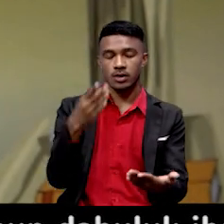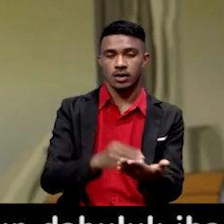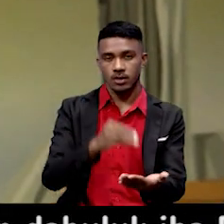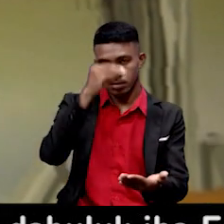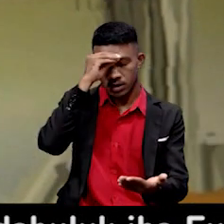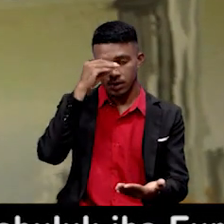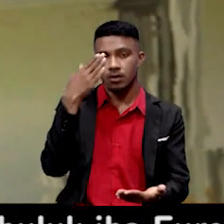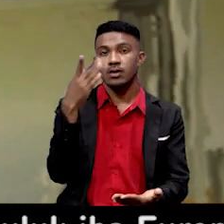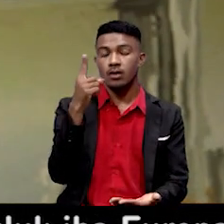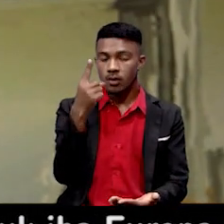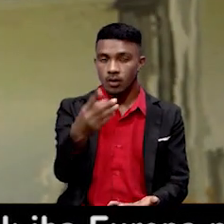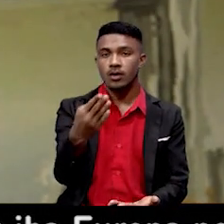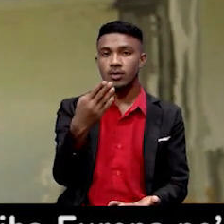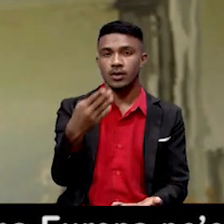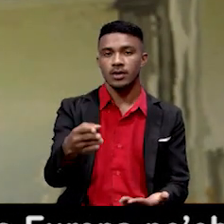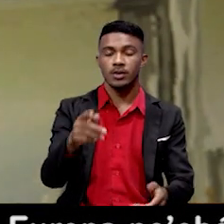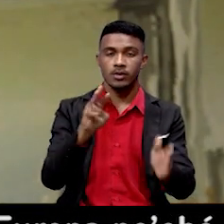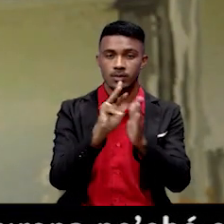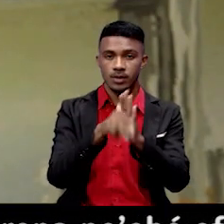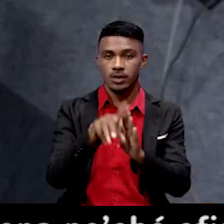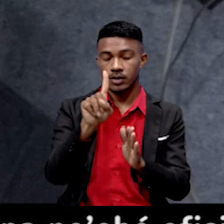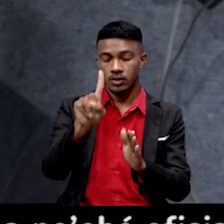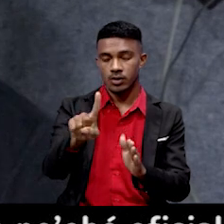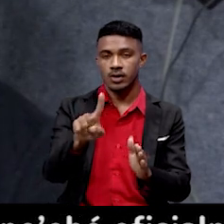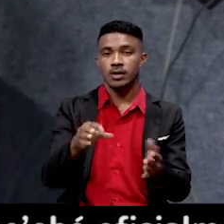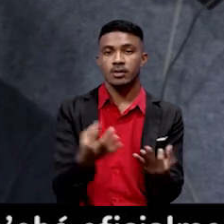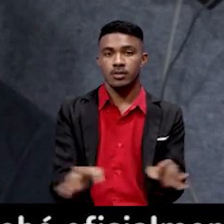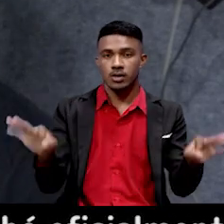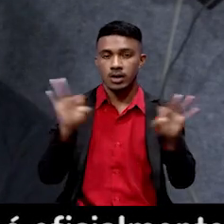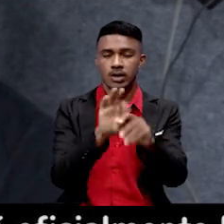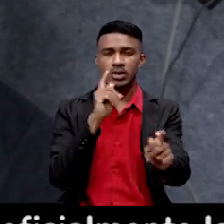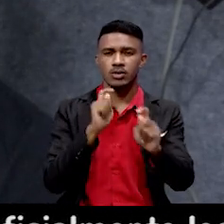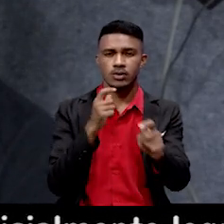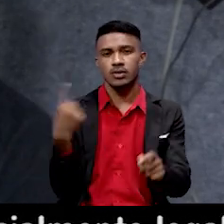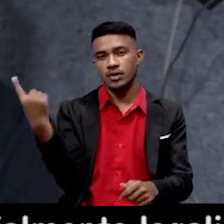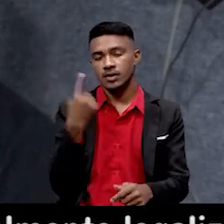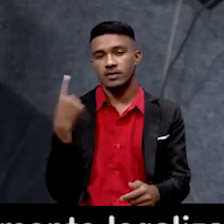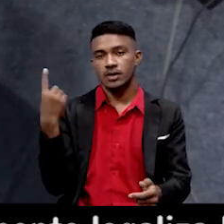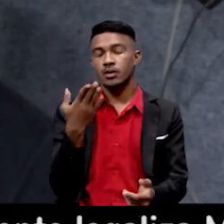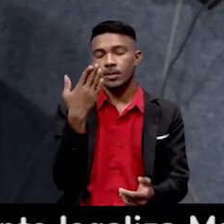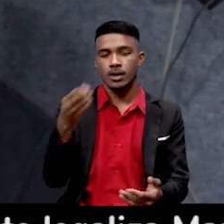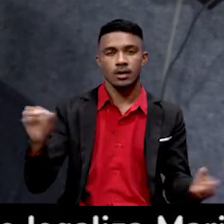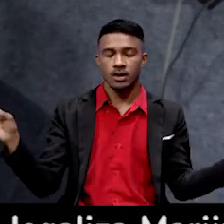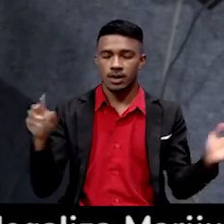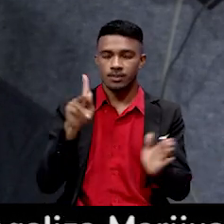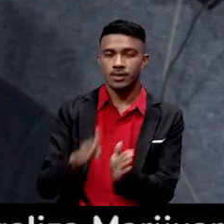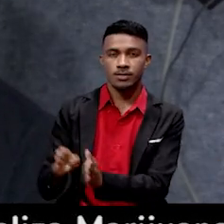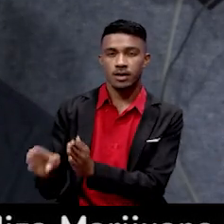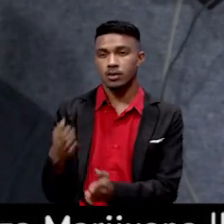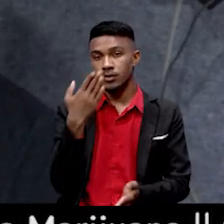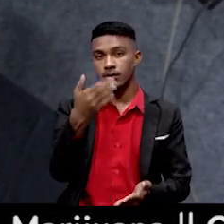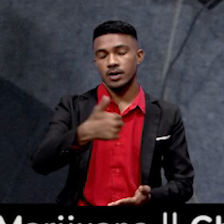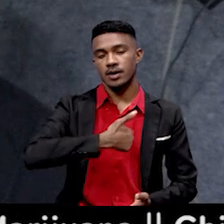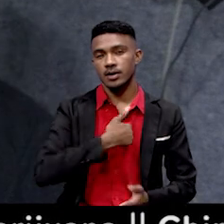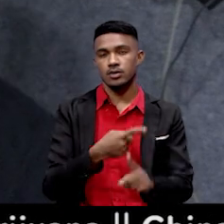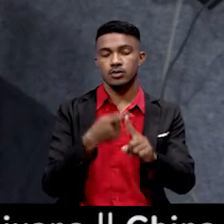de otisaten kata un minuto ni importante. Saya ingin oma koko para terpetele tanto significa oma laku perparonia. Então, o cinema